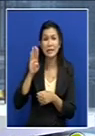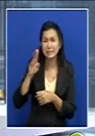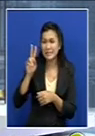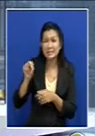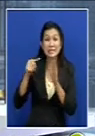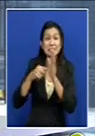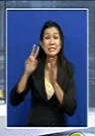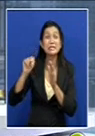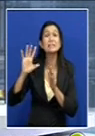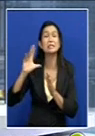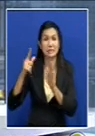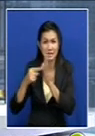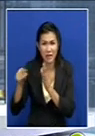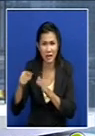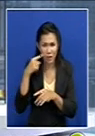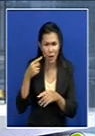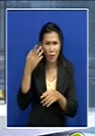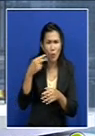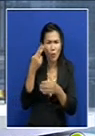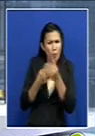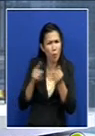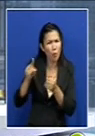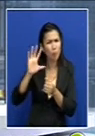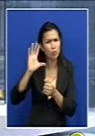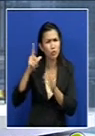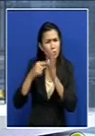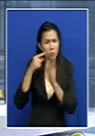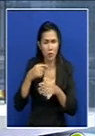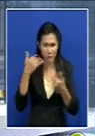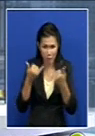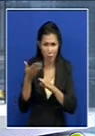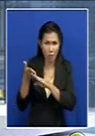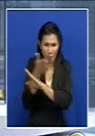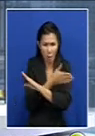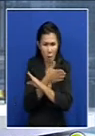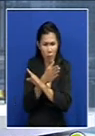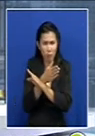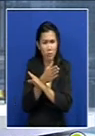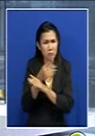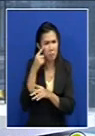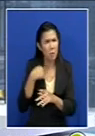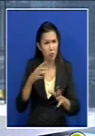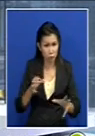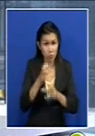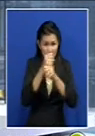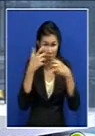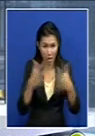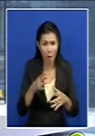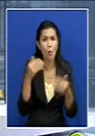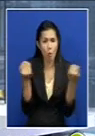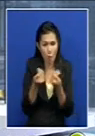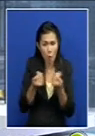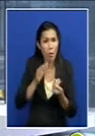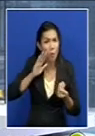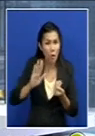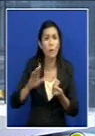เกอร์ที่ถูกคดีการโอนหุ้นของคุณชูวงไปด้วยก็มีการตรวจสอบดีเอ็นเอก่อนหน้านี้มันมีข่าวบอกว่าผลออกมาแล้วบอกว่าเป็นลู